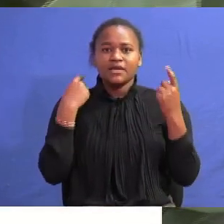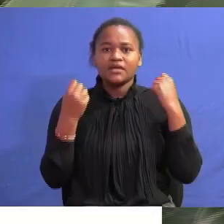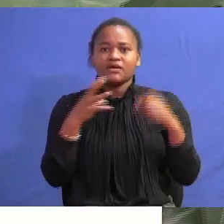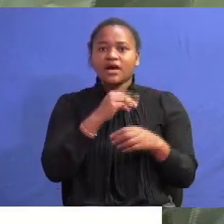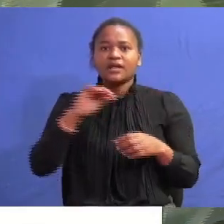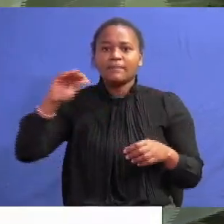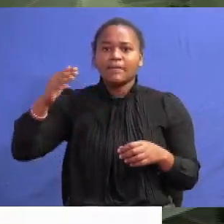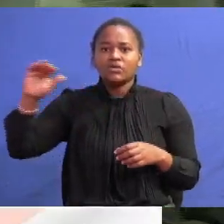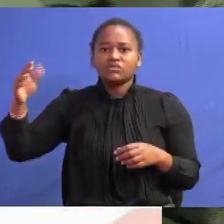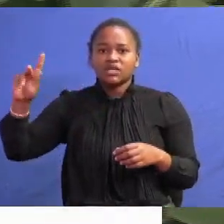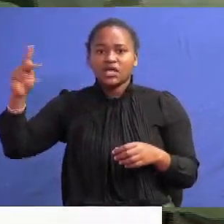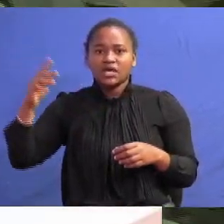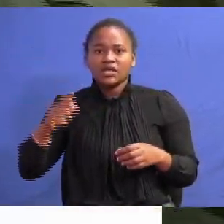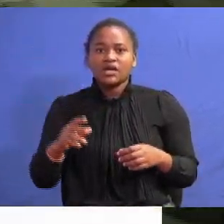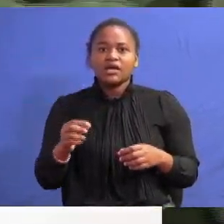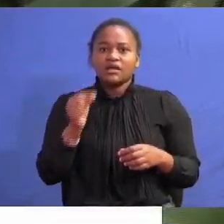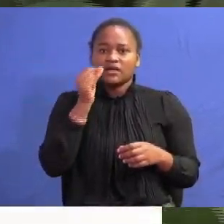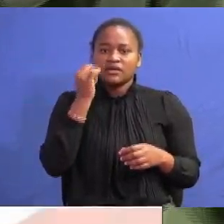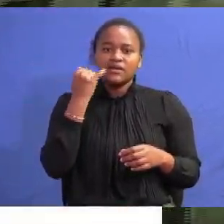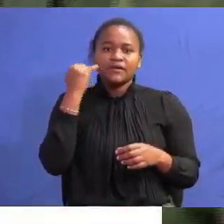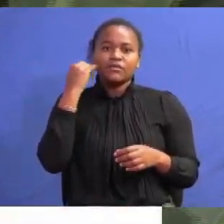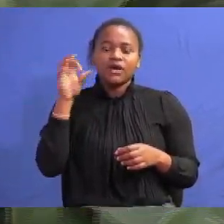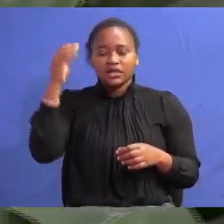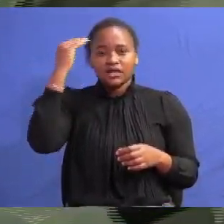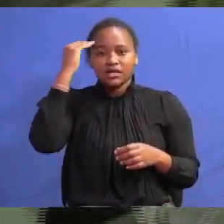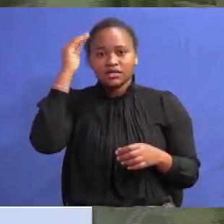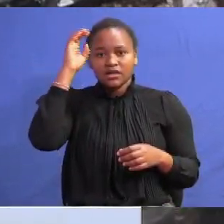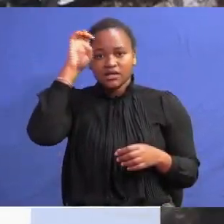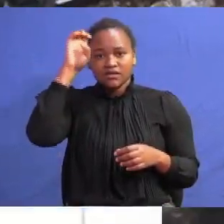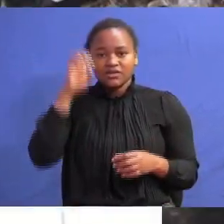Mlima Kenya, Nakuru na Eldoret. Dorothy Musioka, Runing.